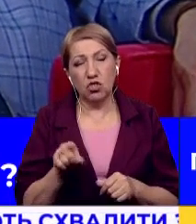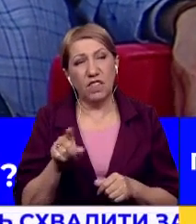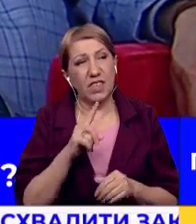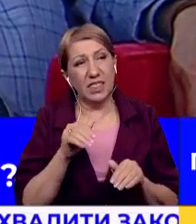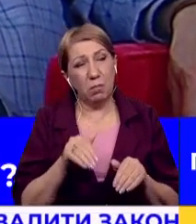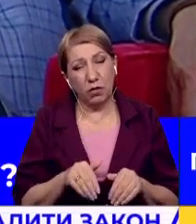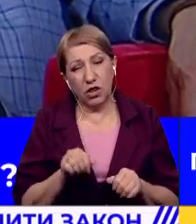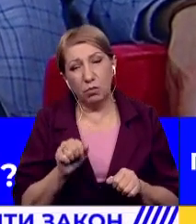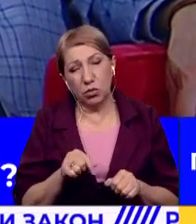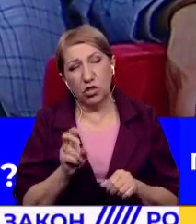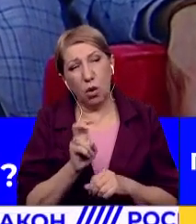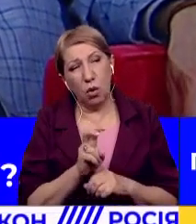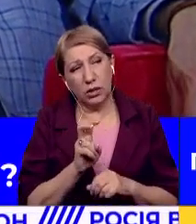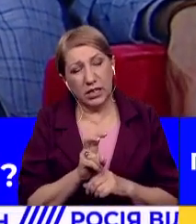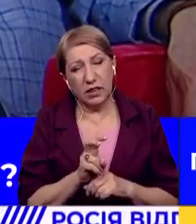не мовчав, може він